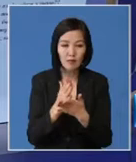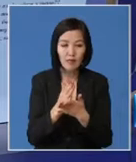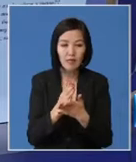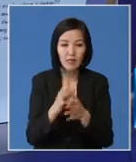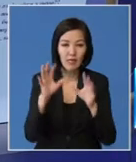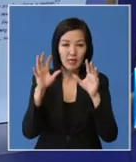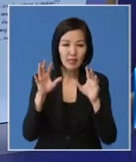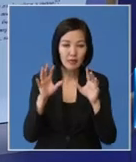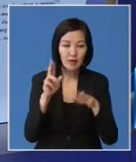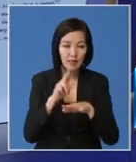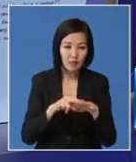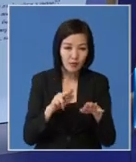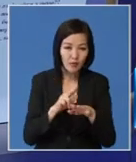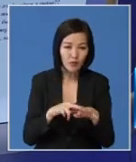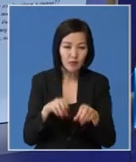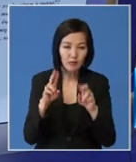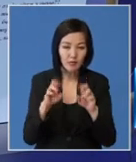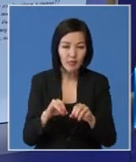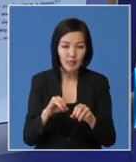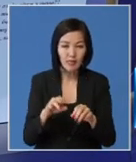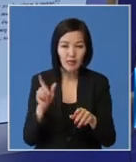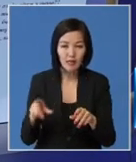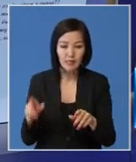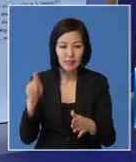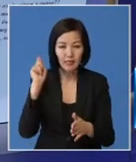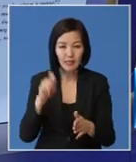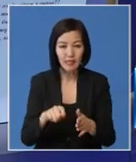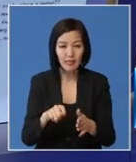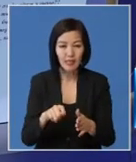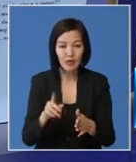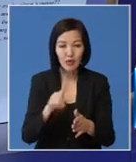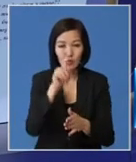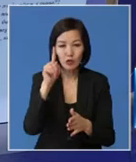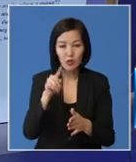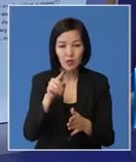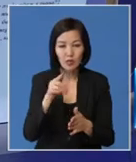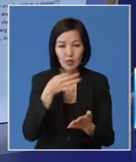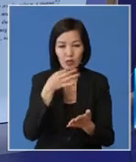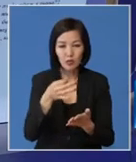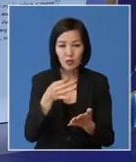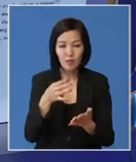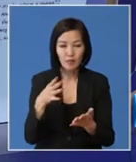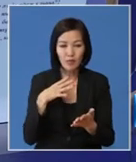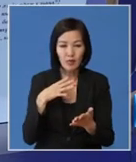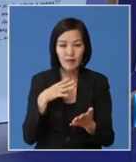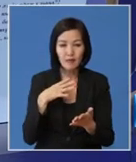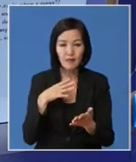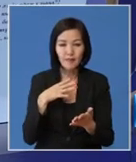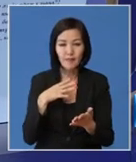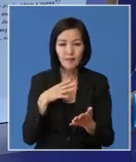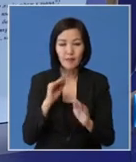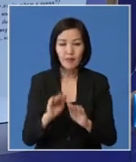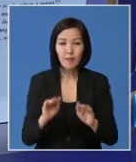Заң орындарынан арнай мамандар ата-аналар тарапынан берілген сұрақтарға қоңыр жауаптар қайтаруда.